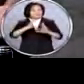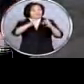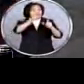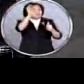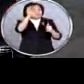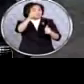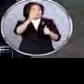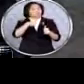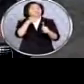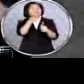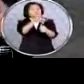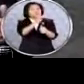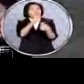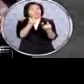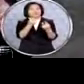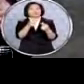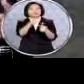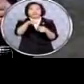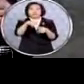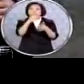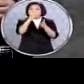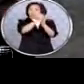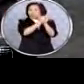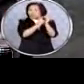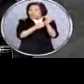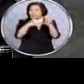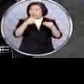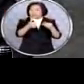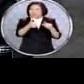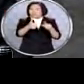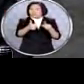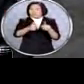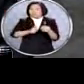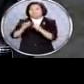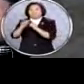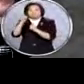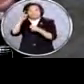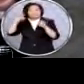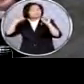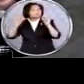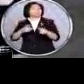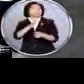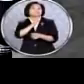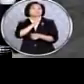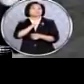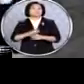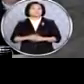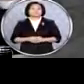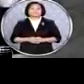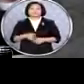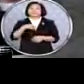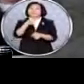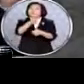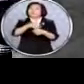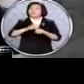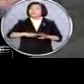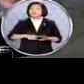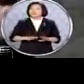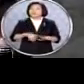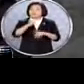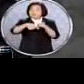亮丽的数字跟人民实在是脱离很远。你去看看我们国民所得所